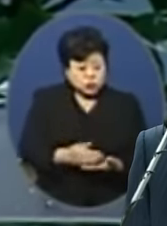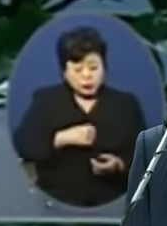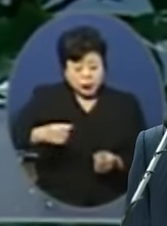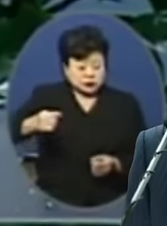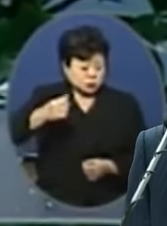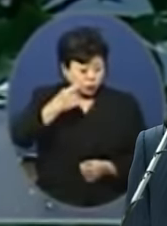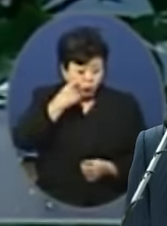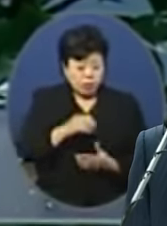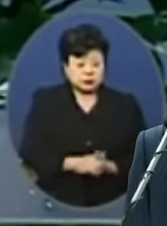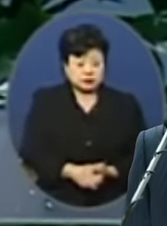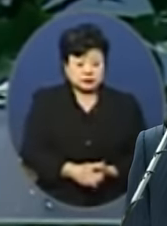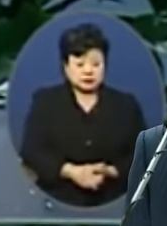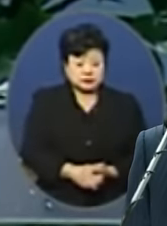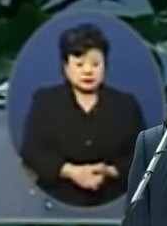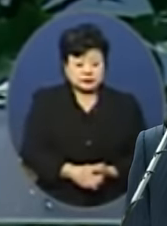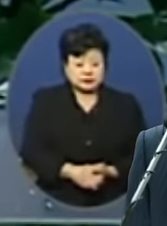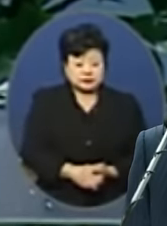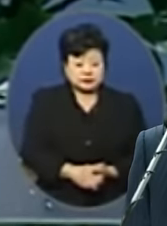수가 없은 것입니다.